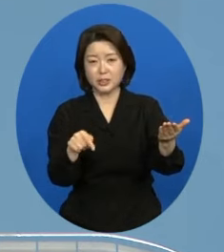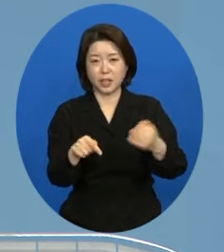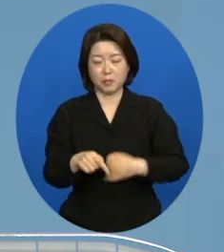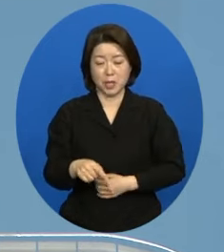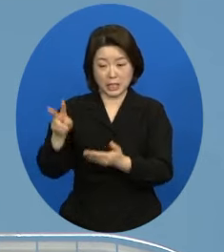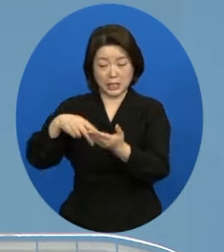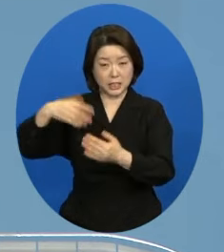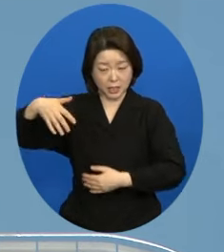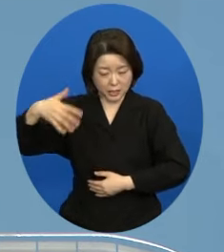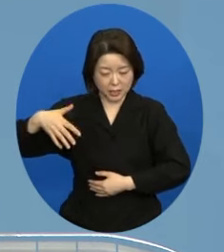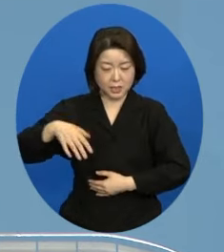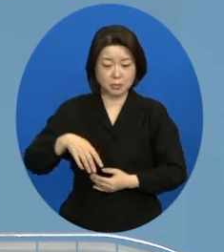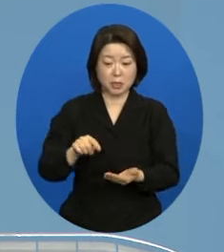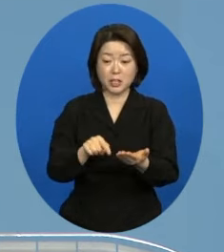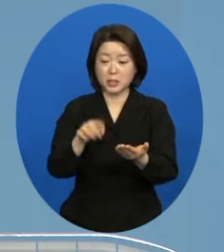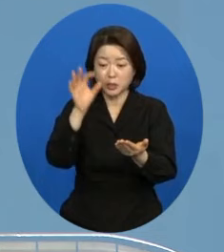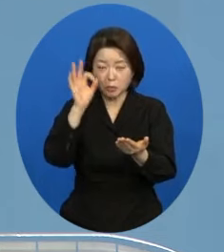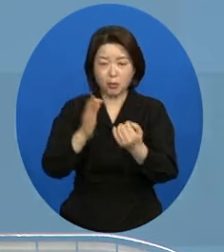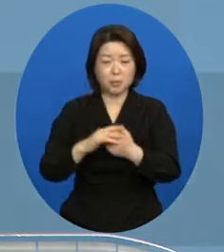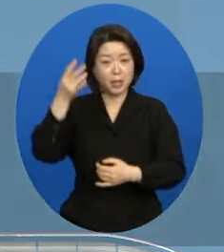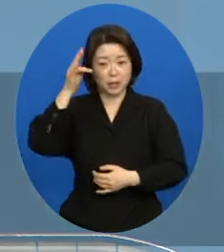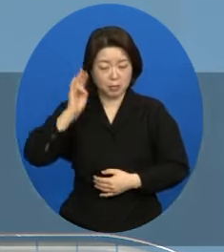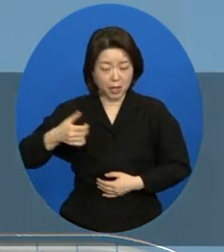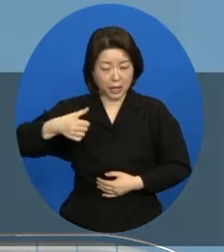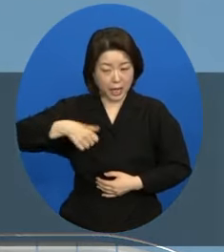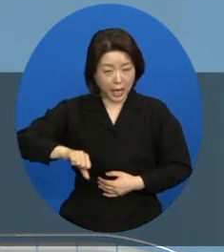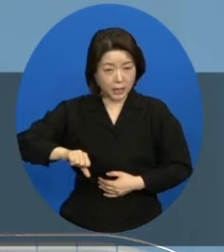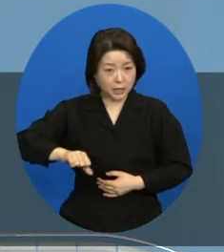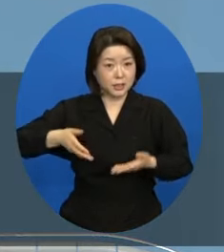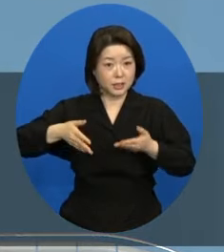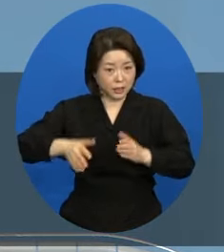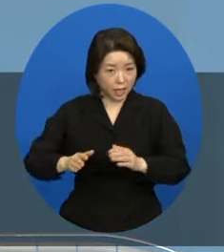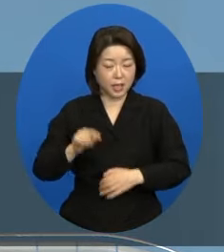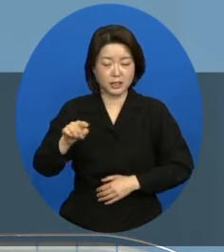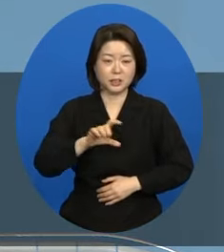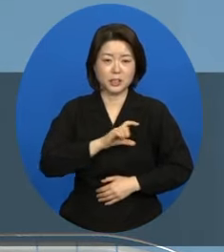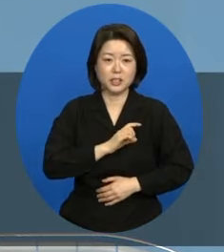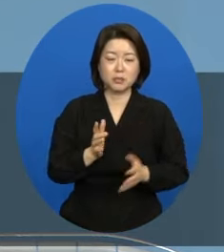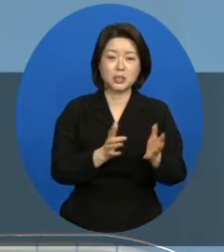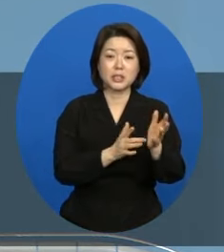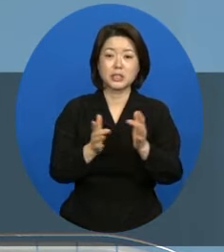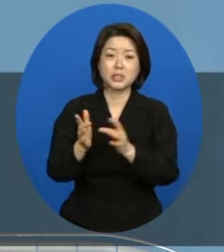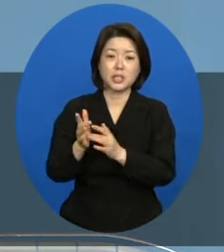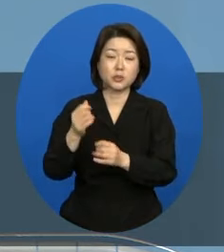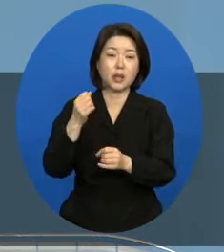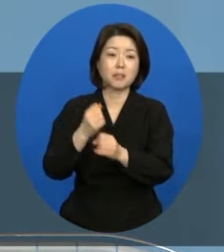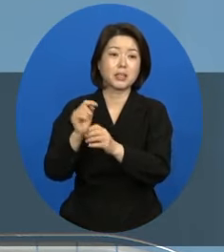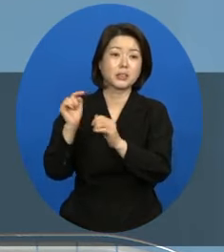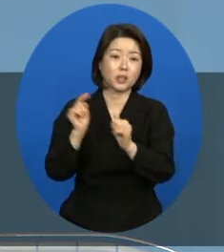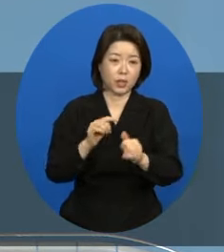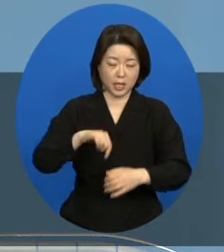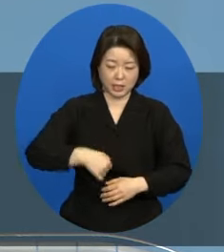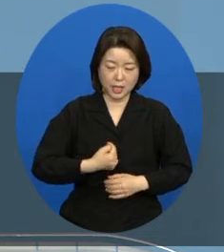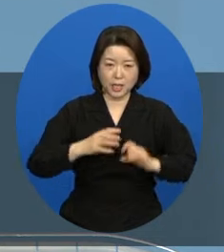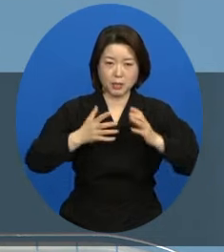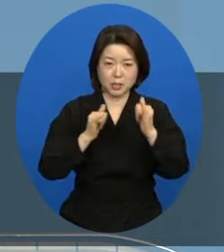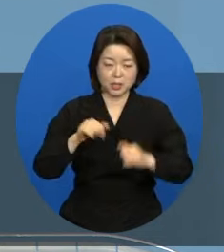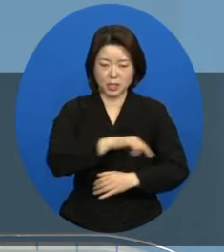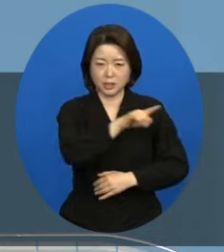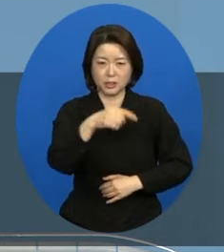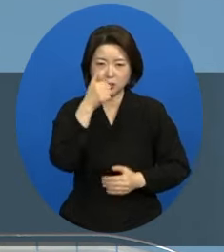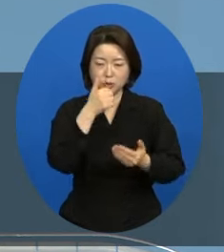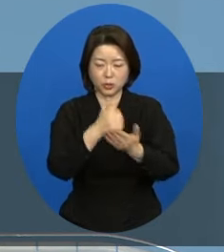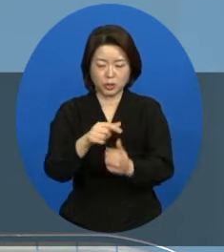읽지 않았지만 이렇게 나오죠 마리아가 아들을 나올 것인데 너는 그 이름을 예수라고 하여라 그가 자기 백성을 그들의 죄에서